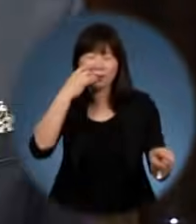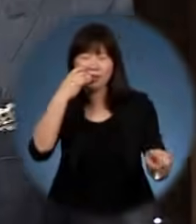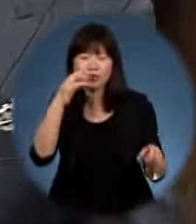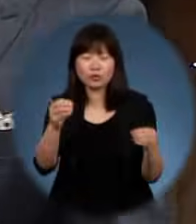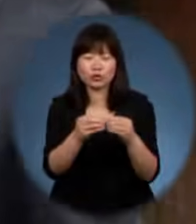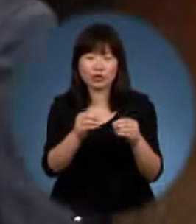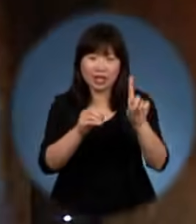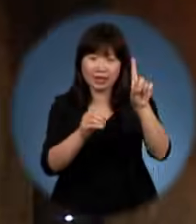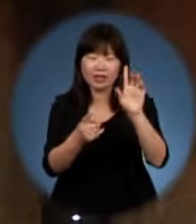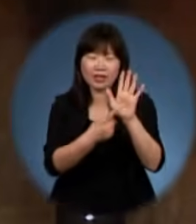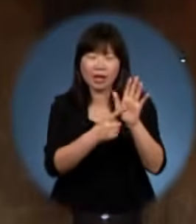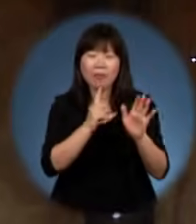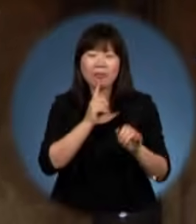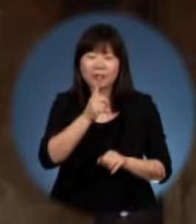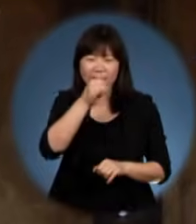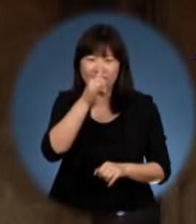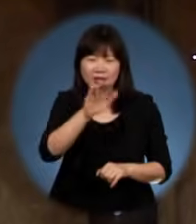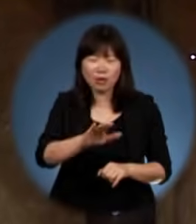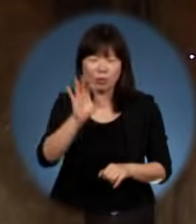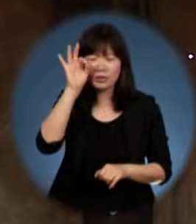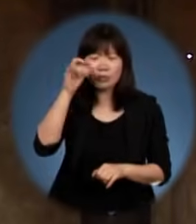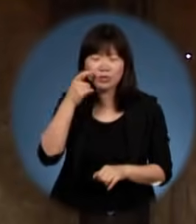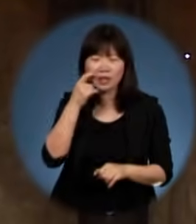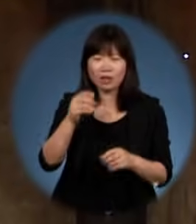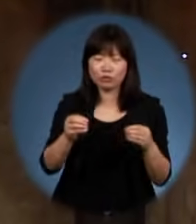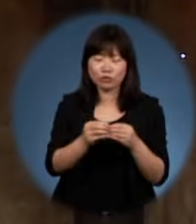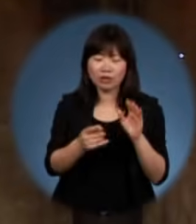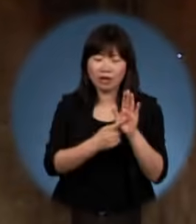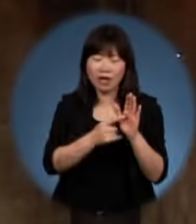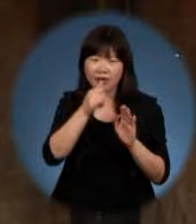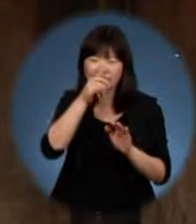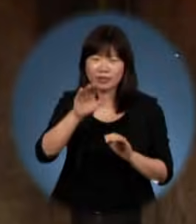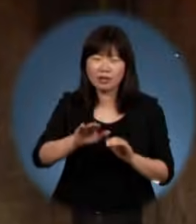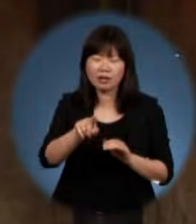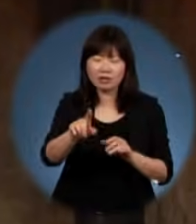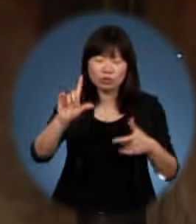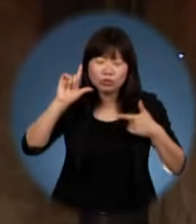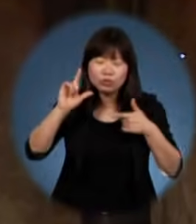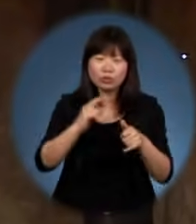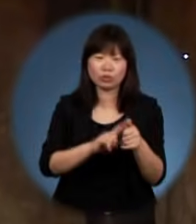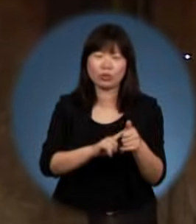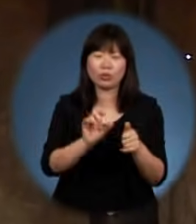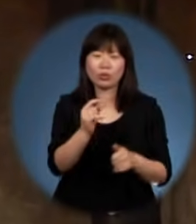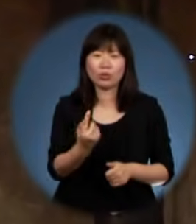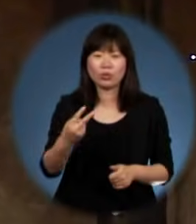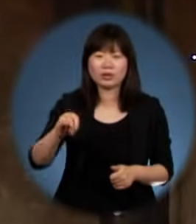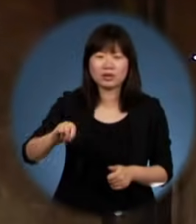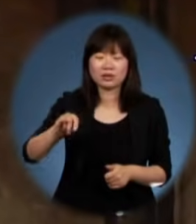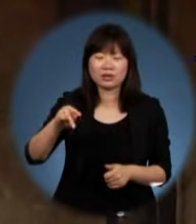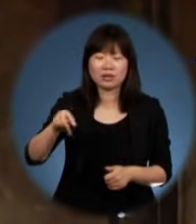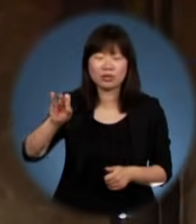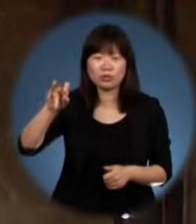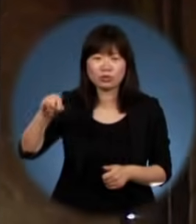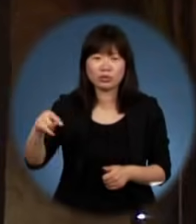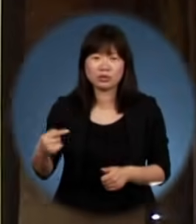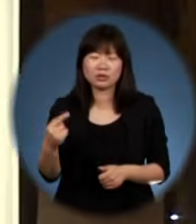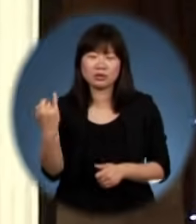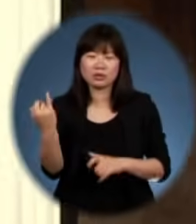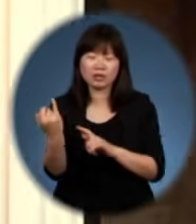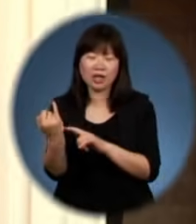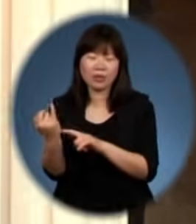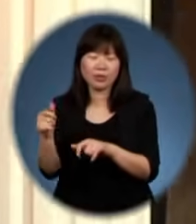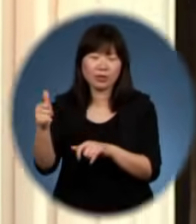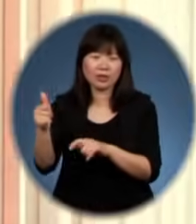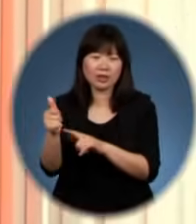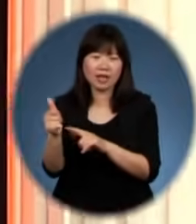나옵니다 보통 4g 못하는 구절이 나오는데 어떤 굳이 되냐며 는 이 주인공 5 오디세우스가 지하 세계